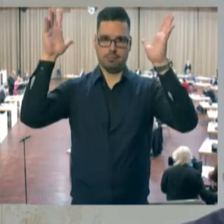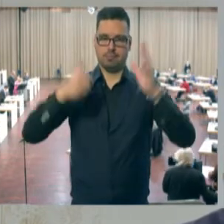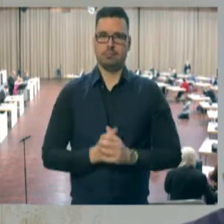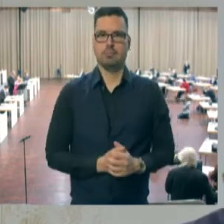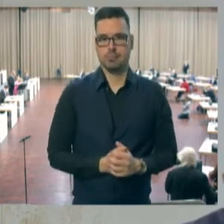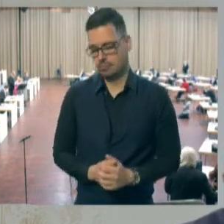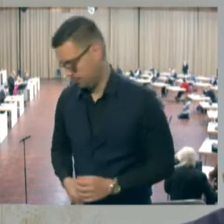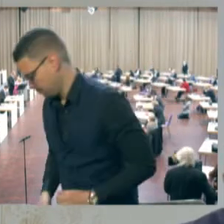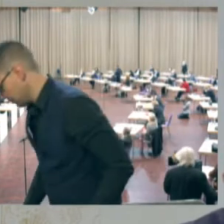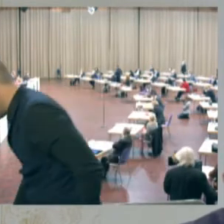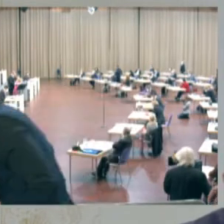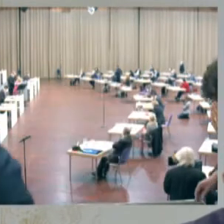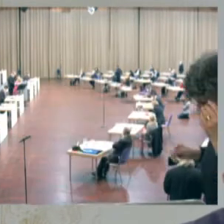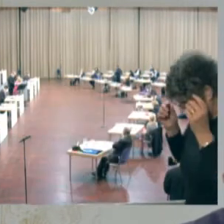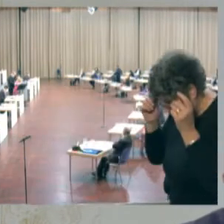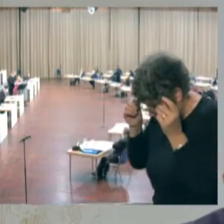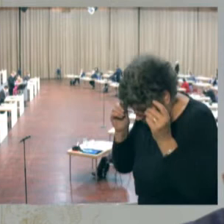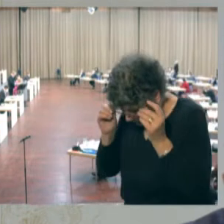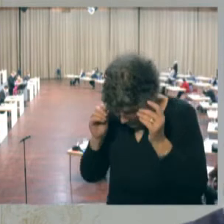Kolleginnen und Kollegen.